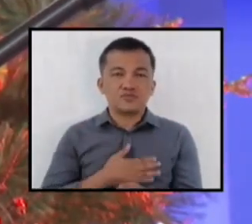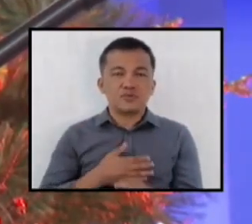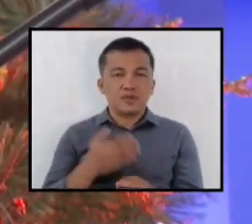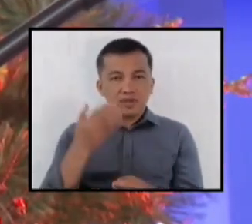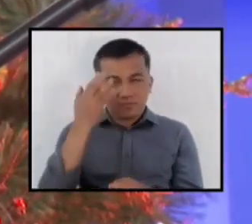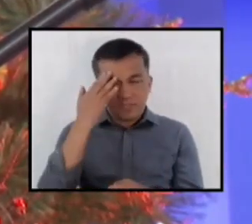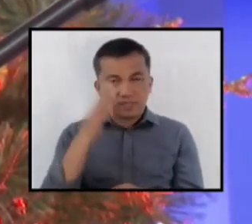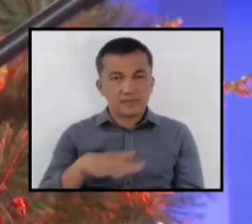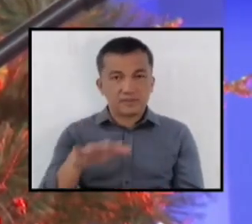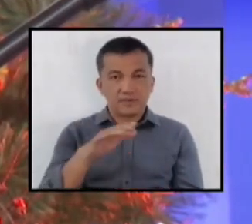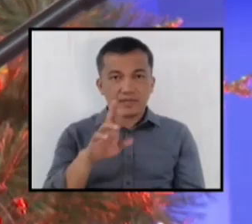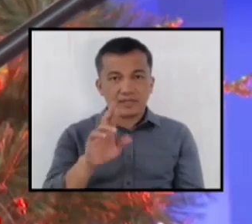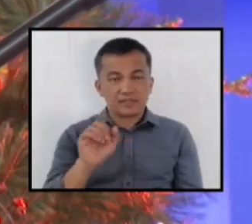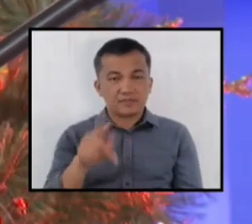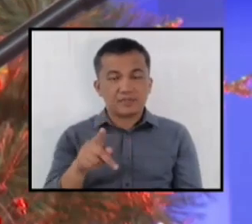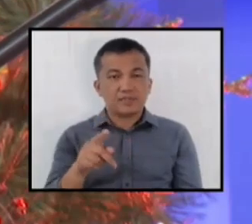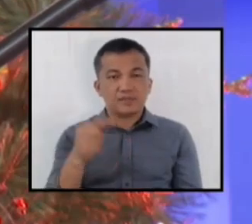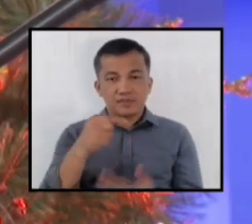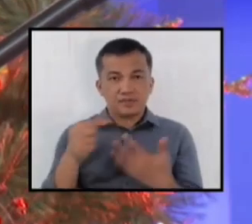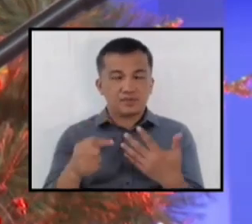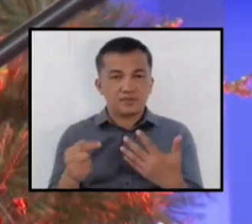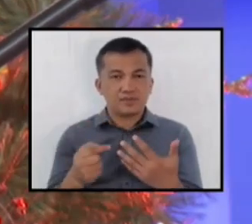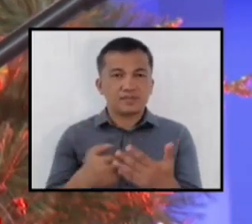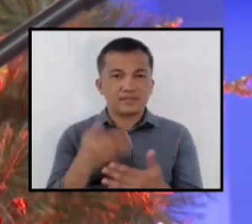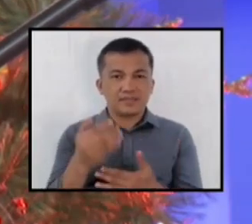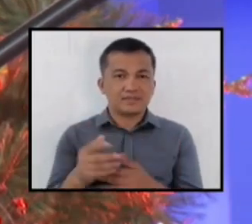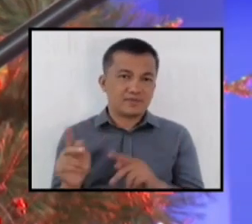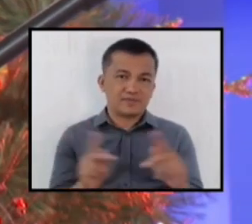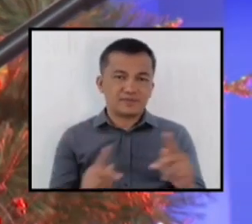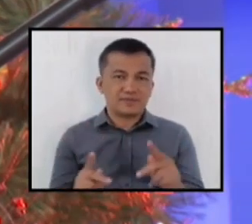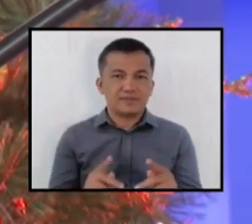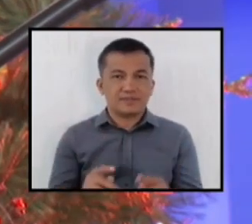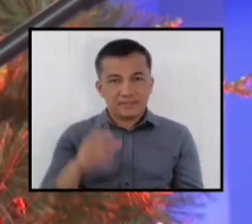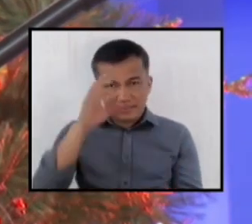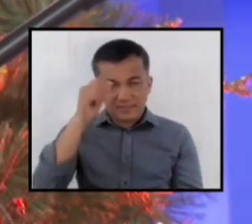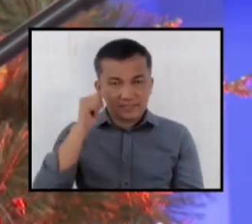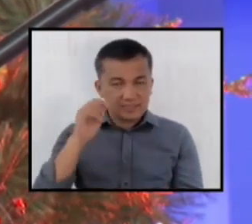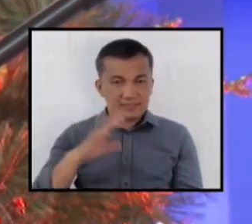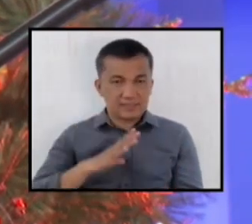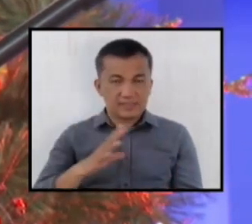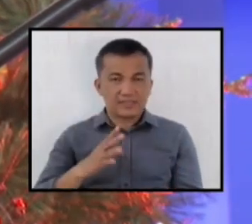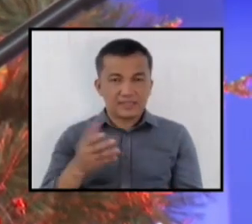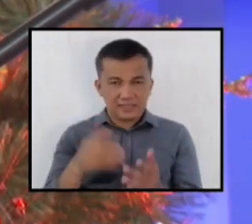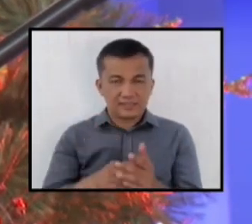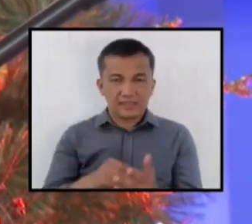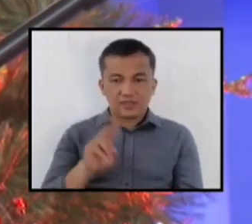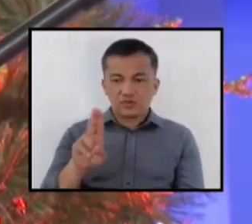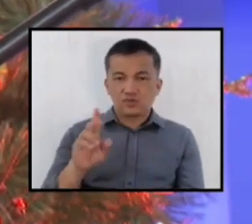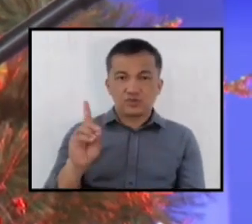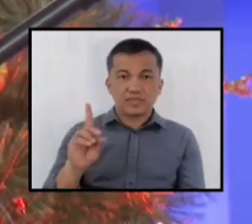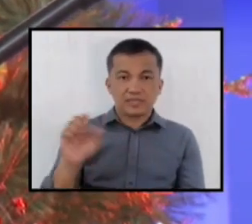RSP kung ano pa ang iyong next performance. So, ladies and gentlemen, once again, UDS.